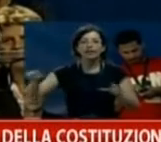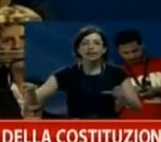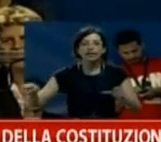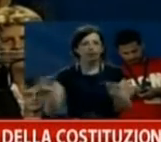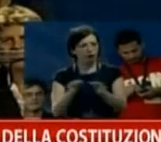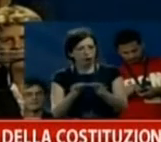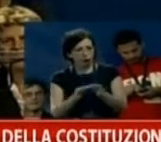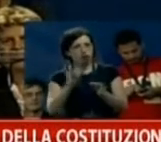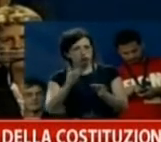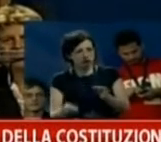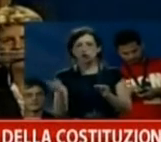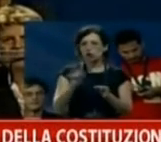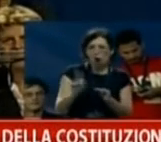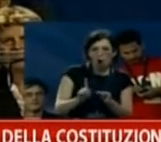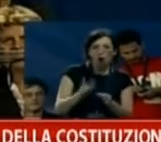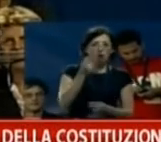fondi comunali